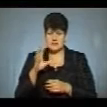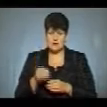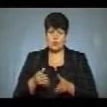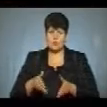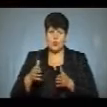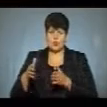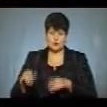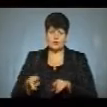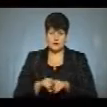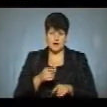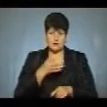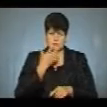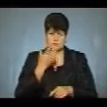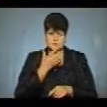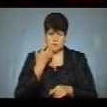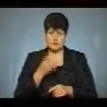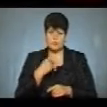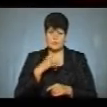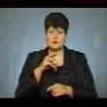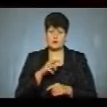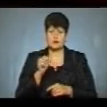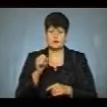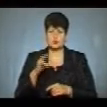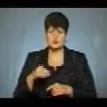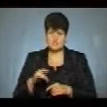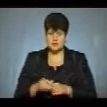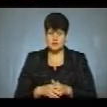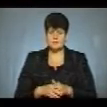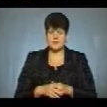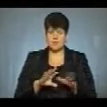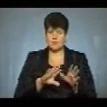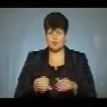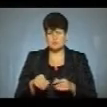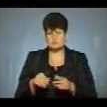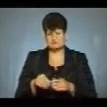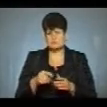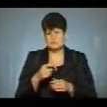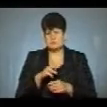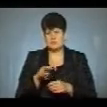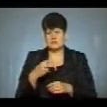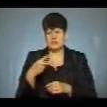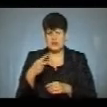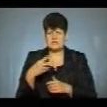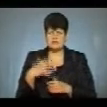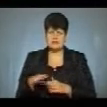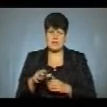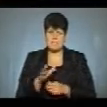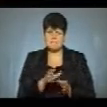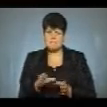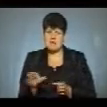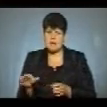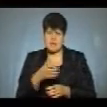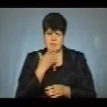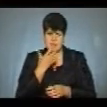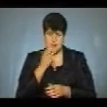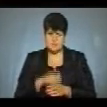батареї також гріють, каже Микола Андрусишин. Пройшло часу вже десь, ну скільки, минут 20, вже батарея тепла, можете перевірити.